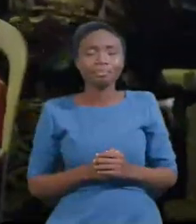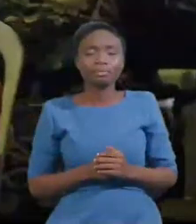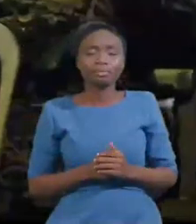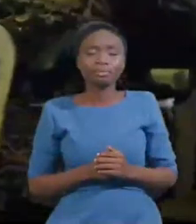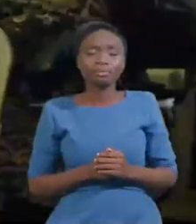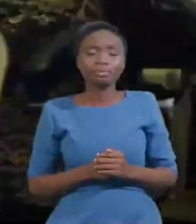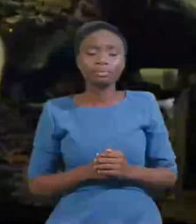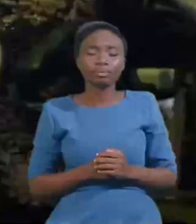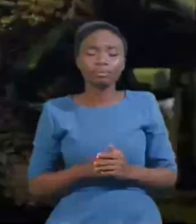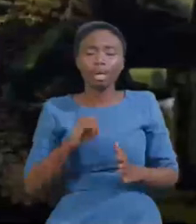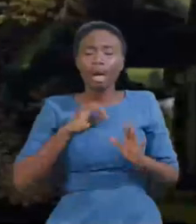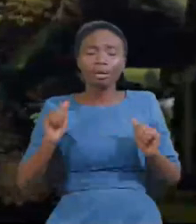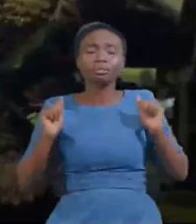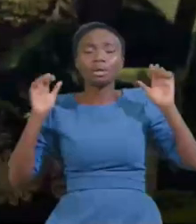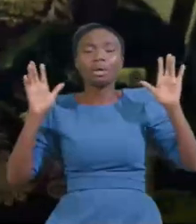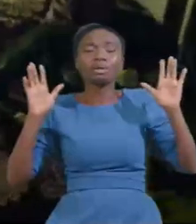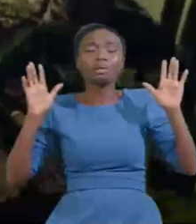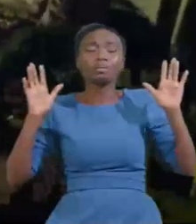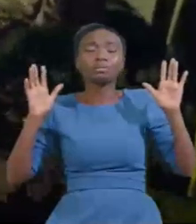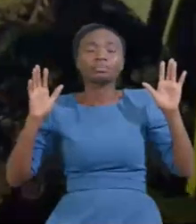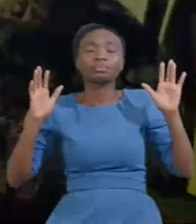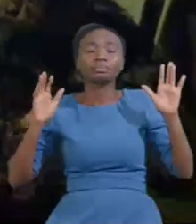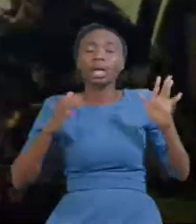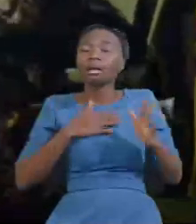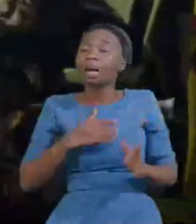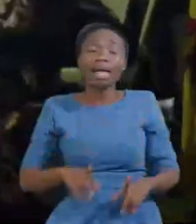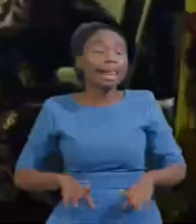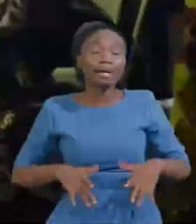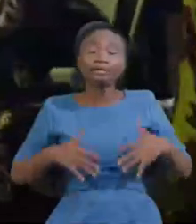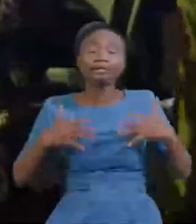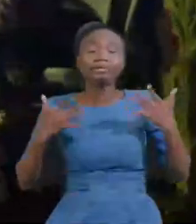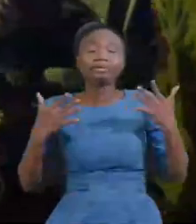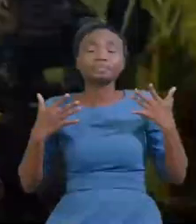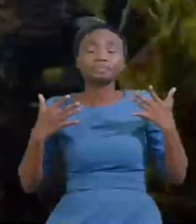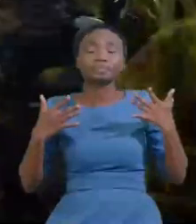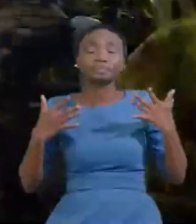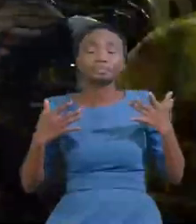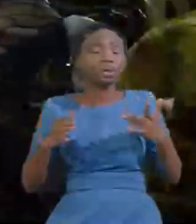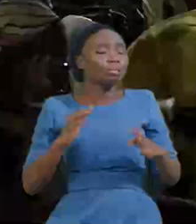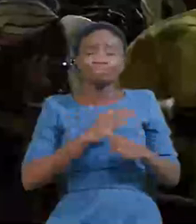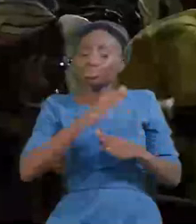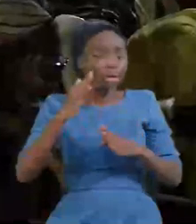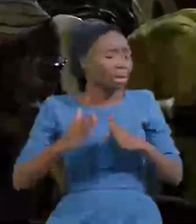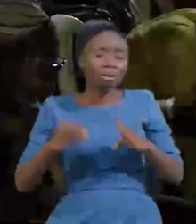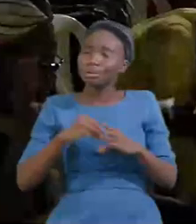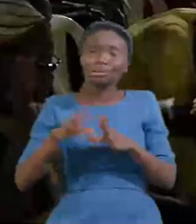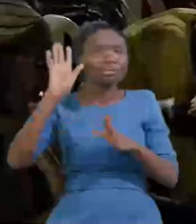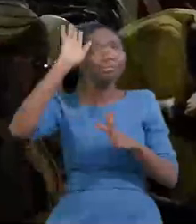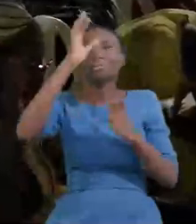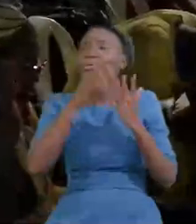Pour dire, Seigneur, me voici. Je m'abandonne. Ma vie